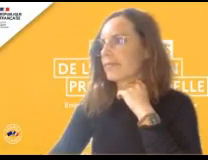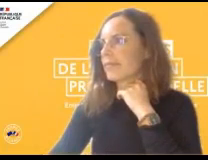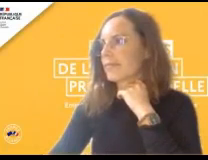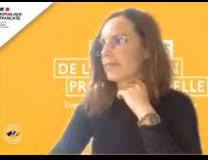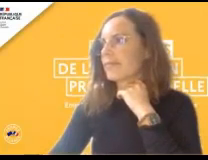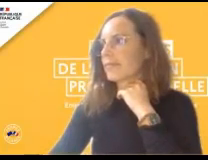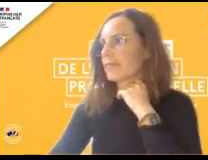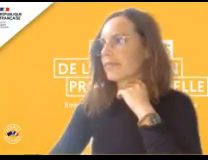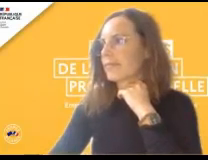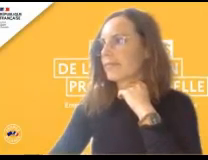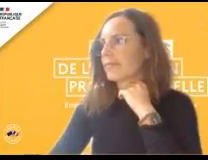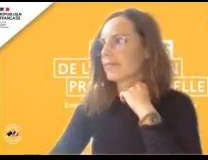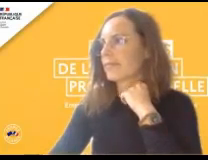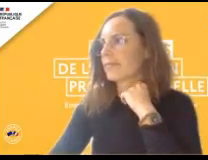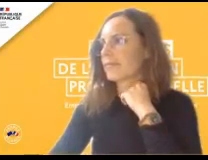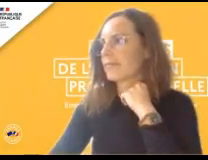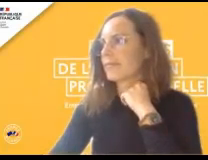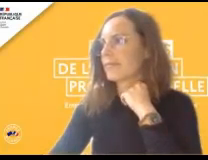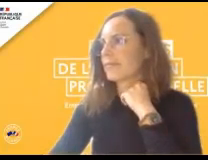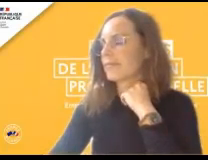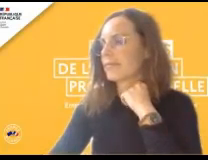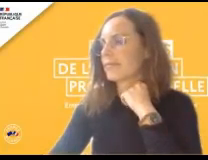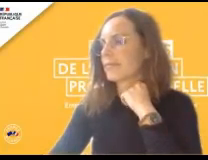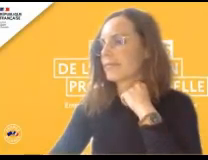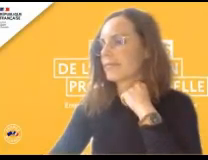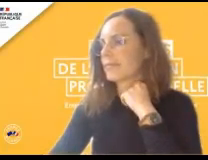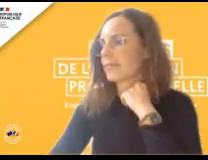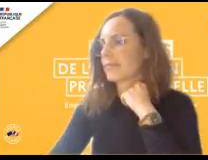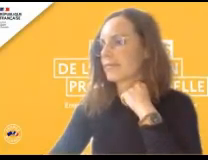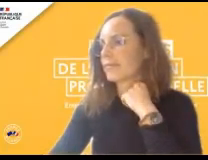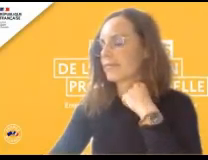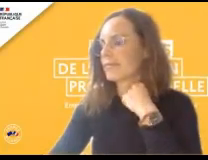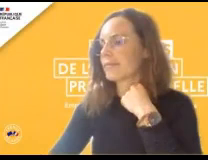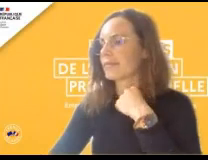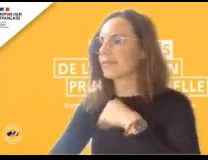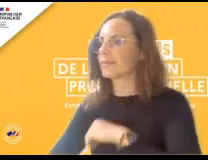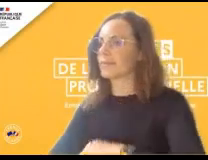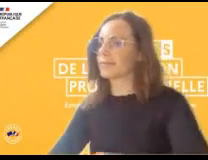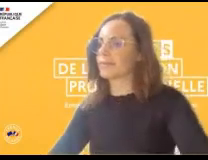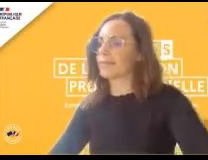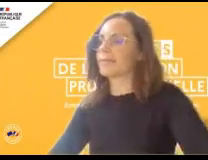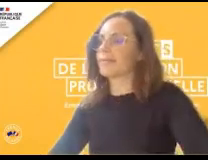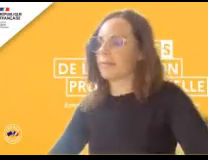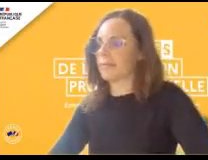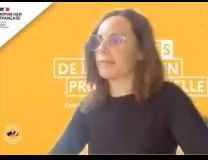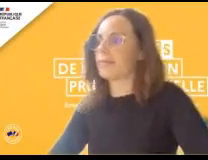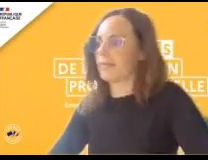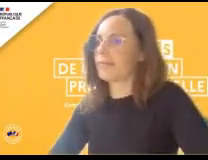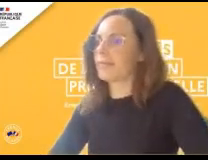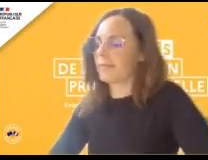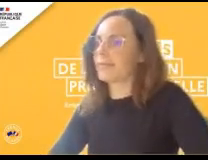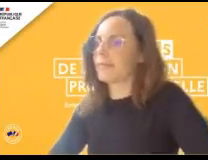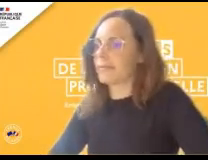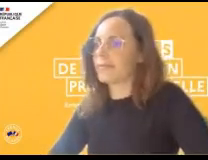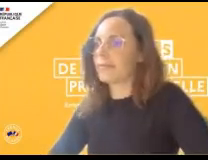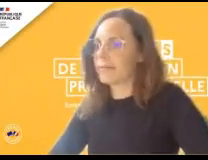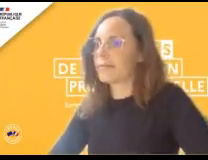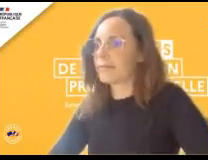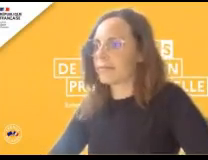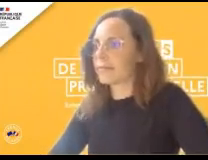un des opérateurs du CEP pour valider le projet, commencer à le séquencer, etc. Et puis peuvent se